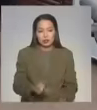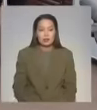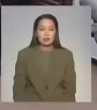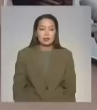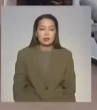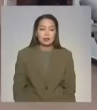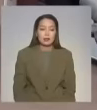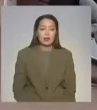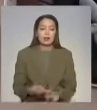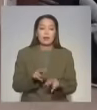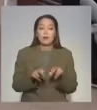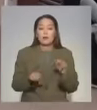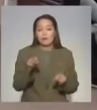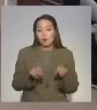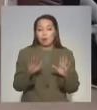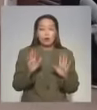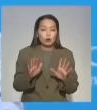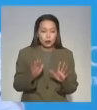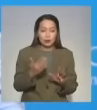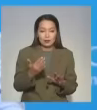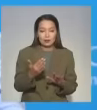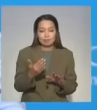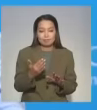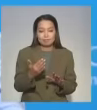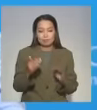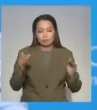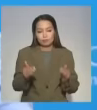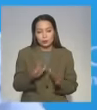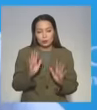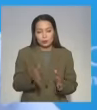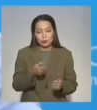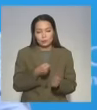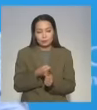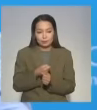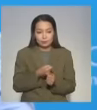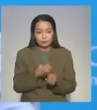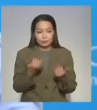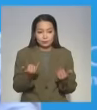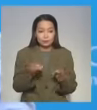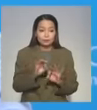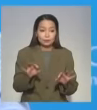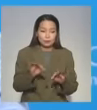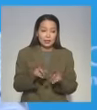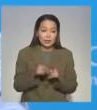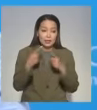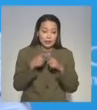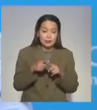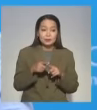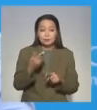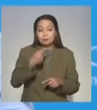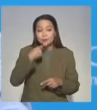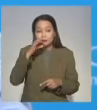Пока это возможно только в случае ДТП. Не буду скрывать, откровенно скажу, сегодня технической такой возможности у